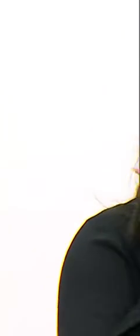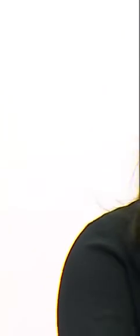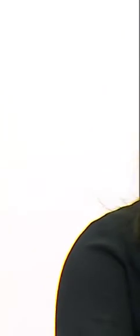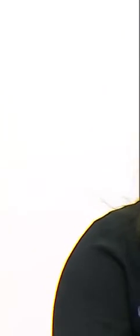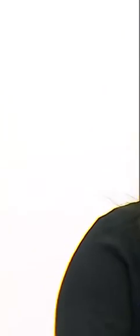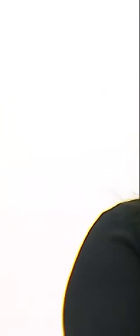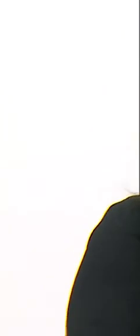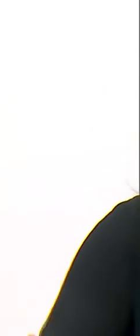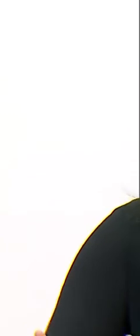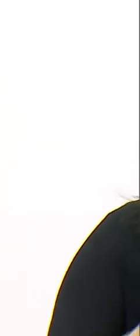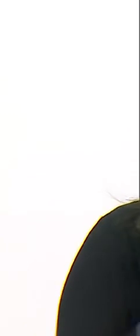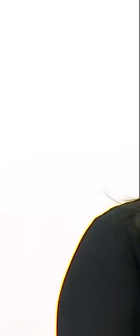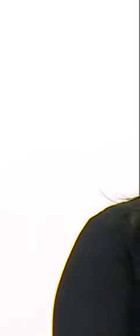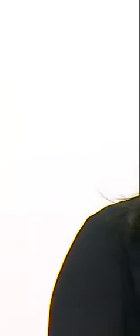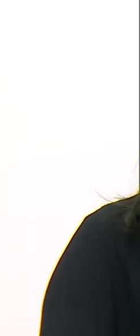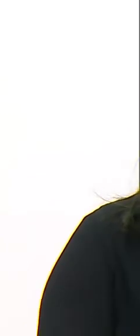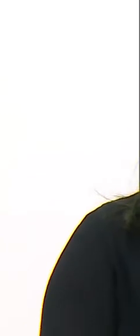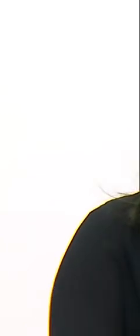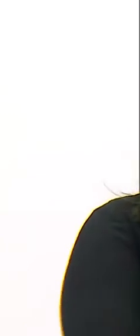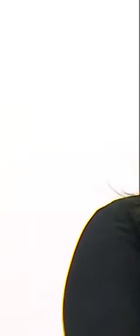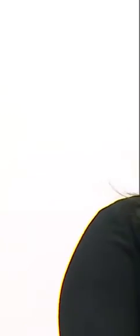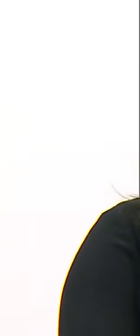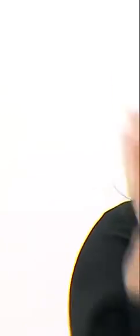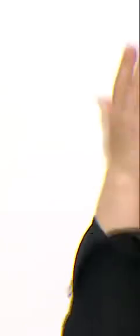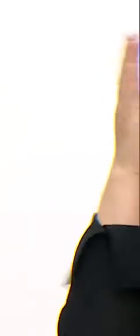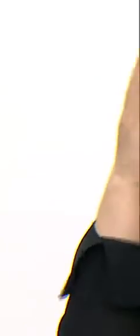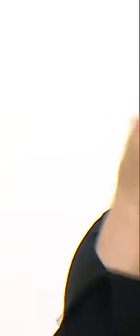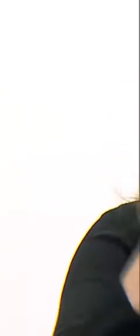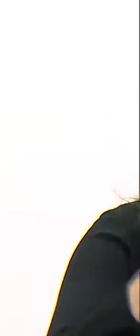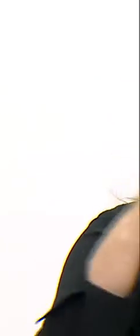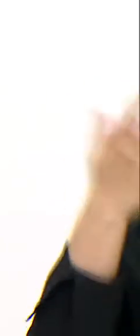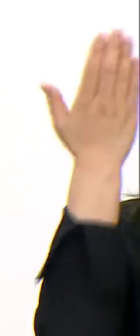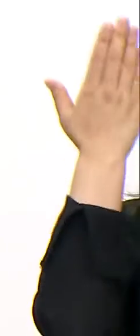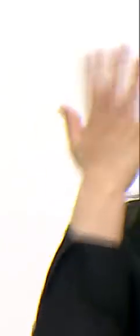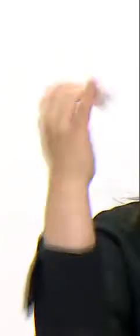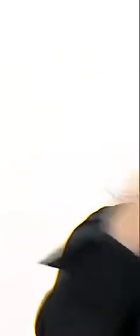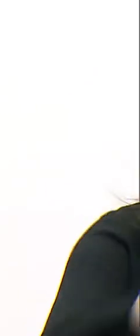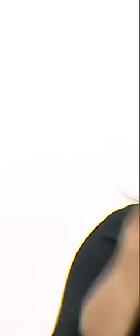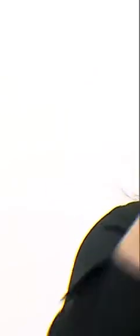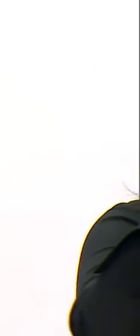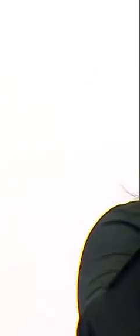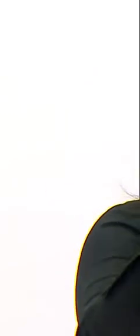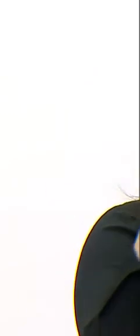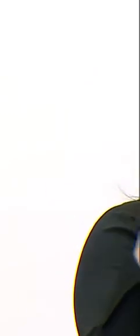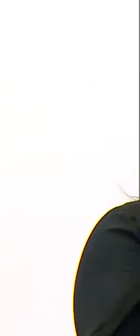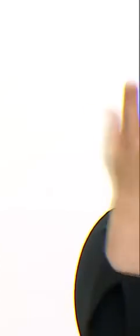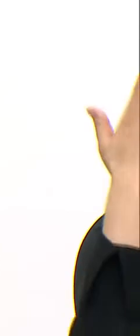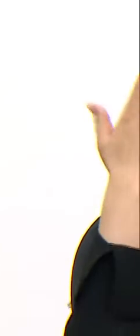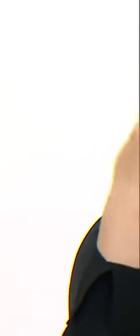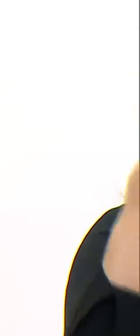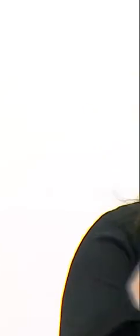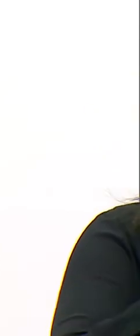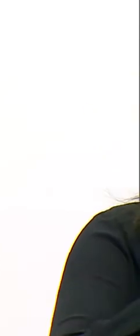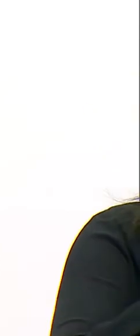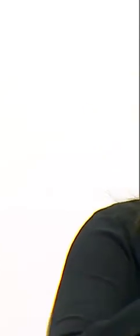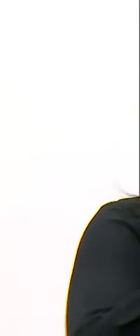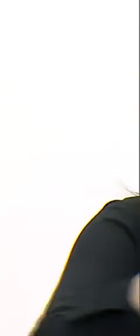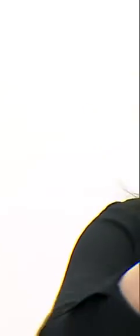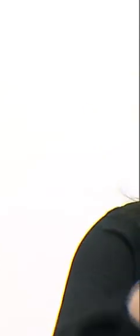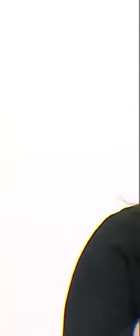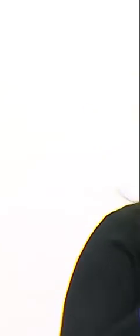조치를 할 예정입니다. 특히나 요즘 이제 유학생들이 늘어나고 있고 유학생들이 많이 답답해하고 있는 상황이기